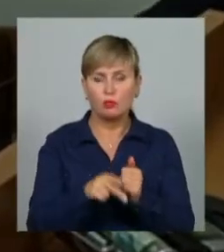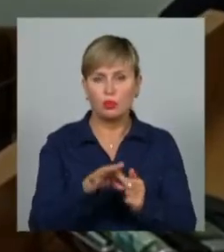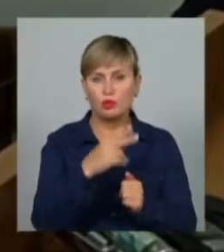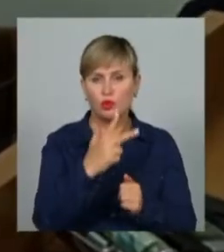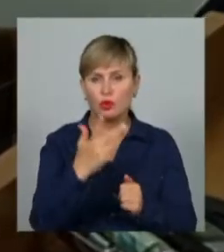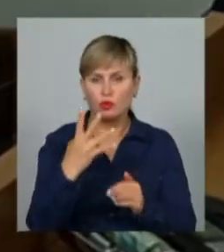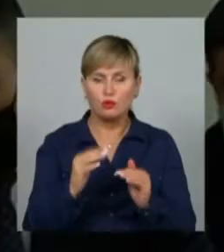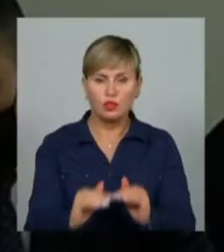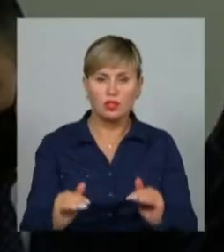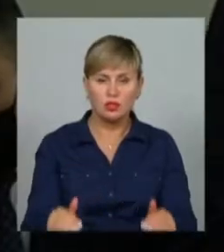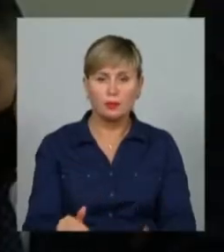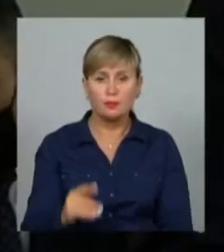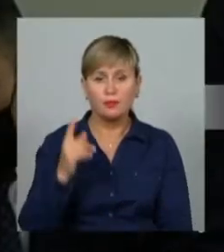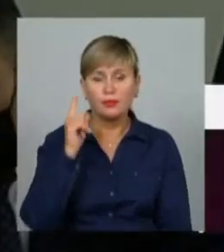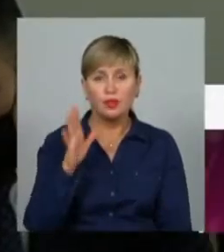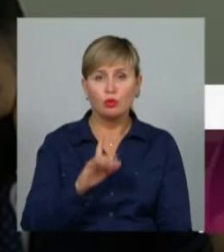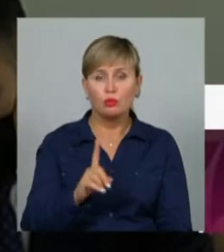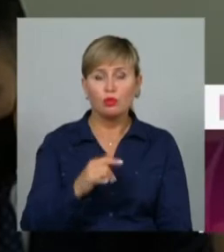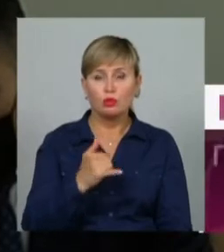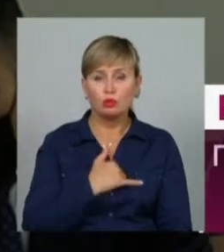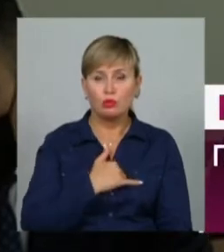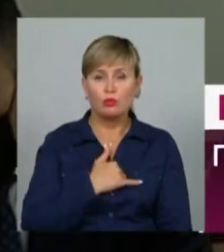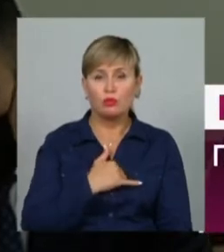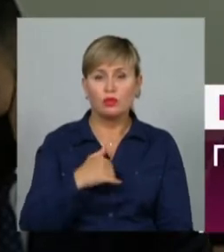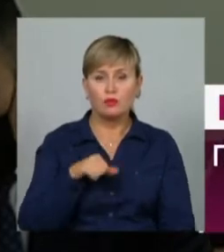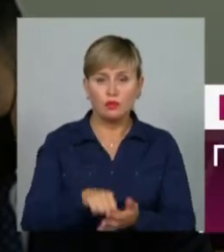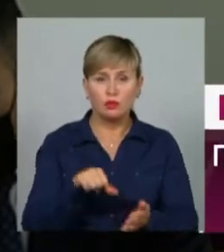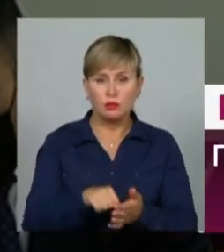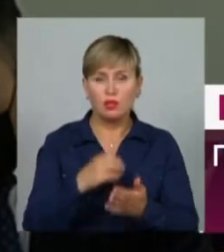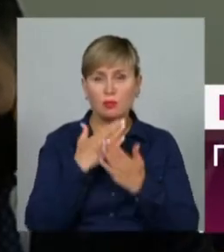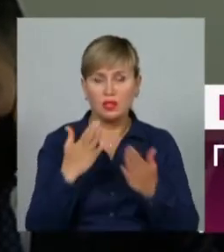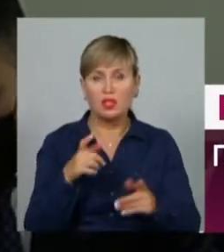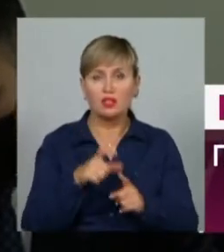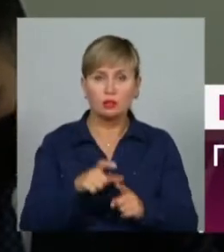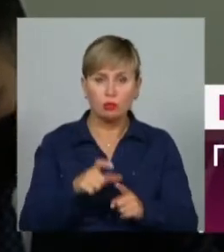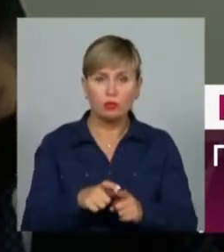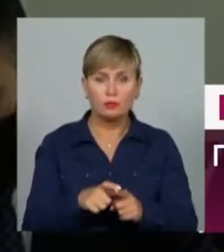четверо детей. Не думал, что мне доведется выступить с последним словом.